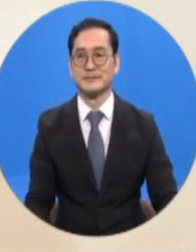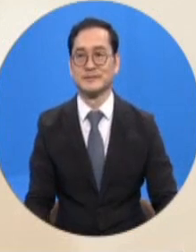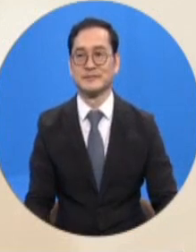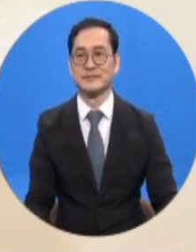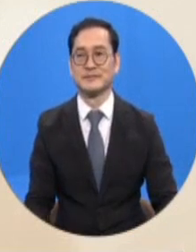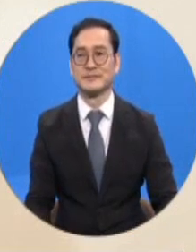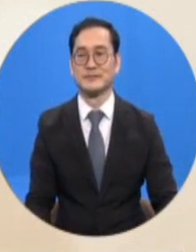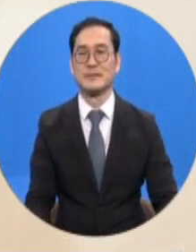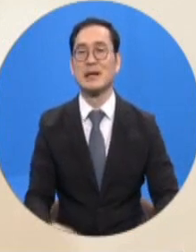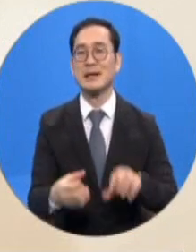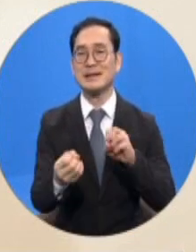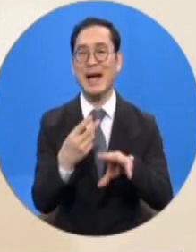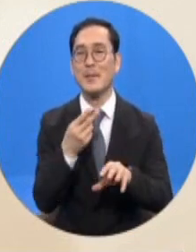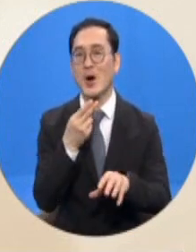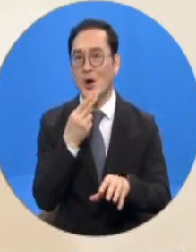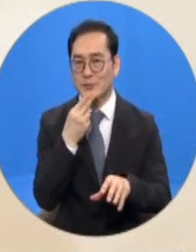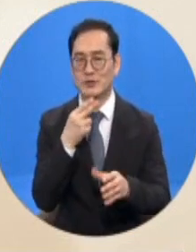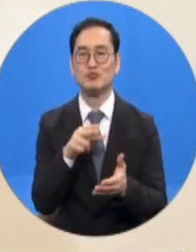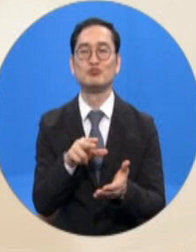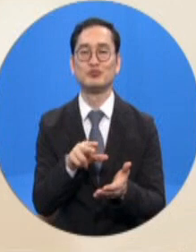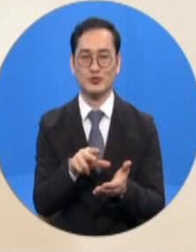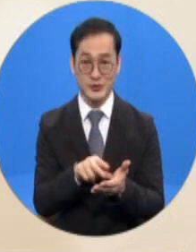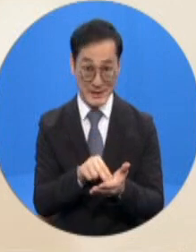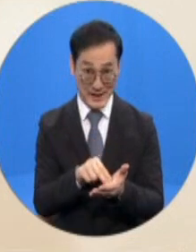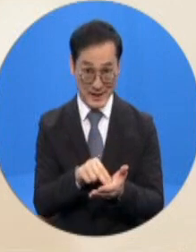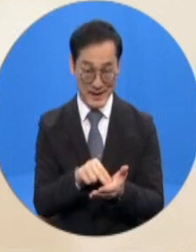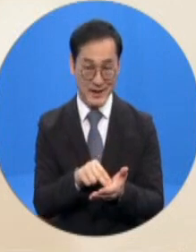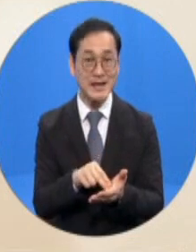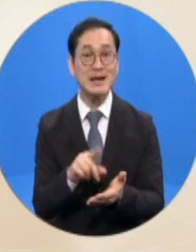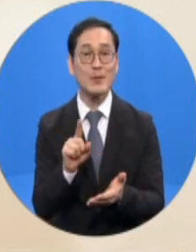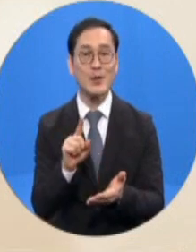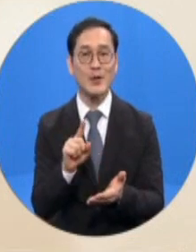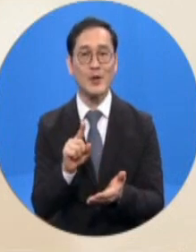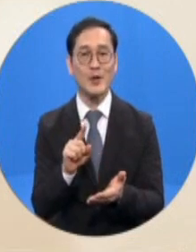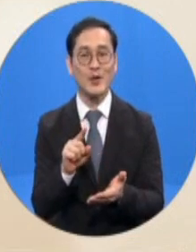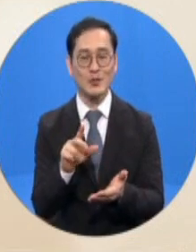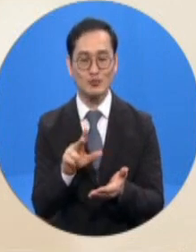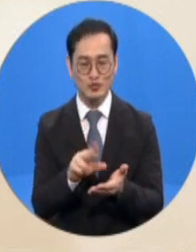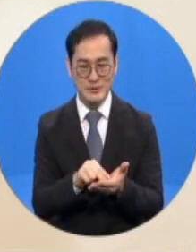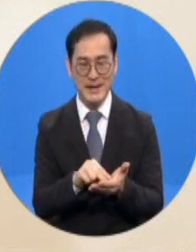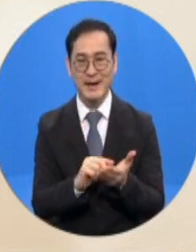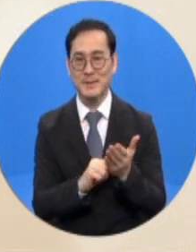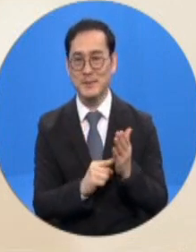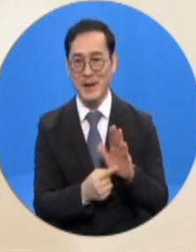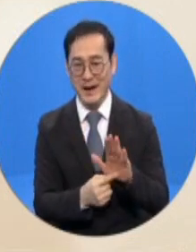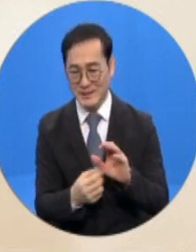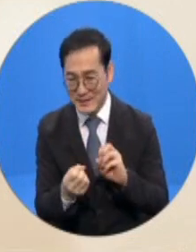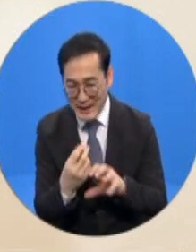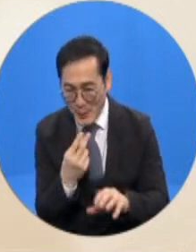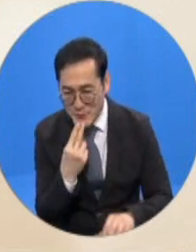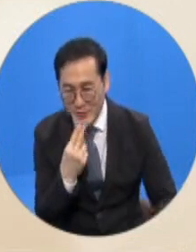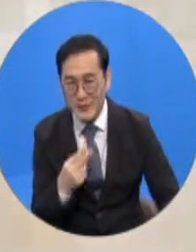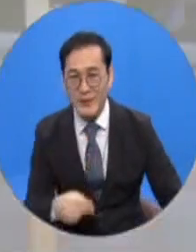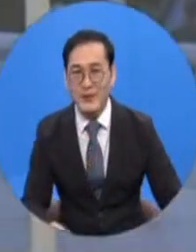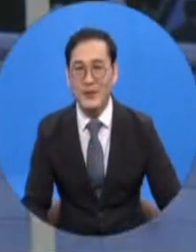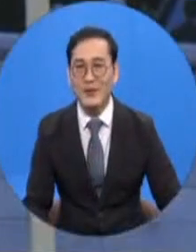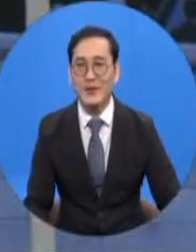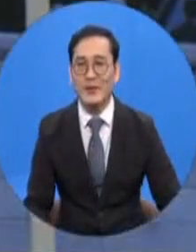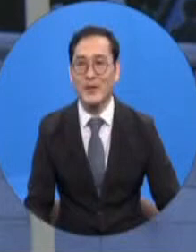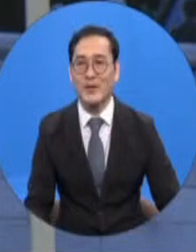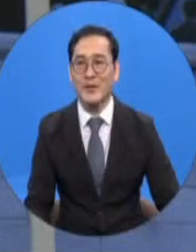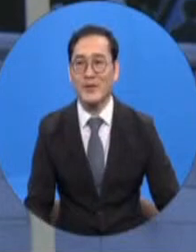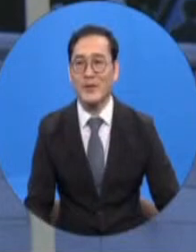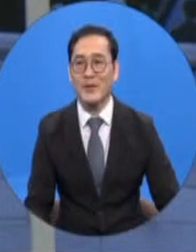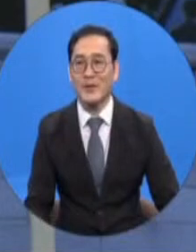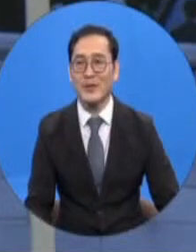답 없는 문제 라는 예수의 있습니다 특히 젊은층 사이에서는 어려운 문제나 황당할